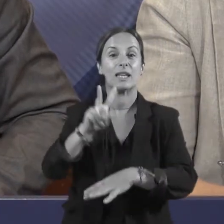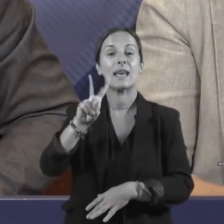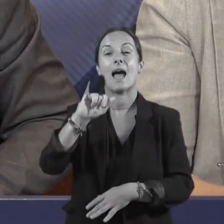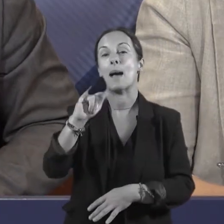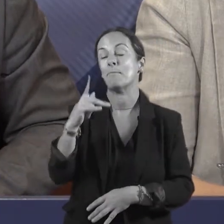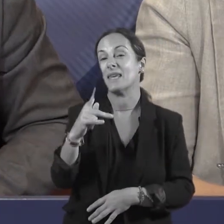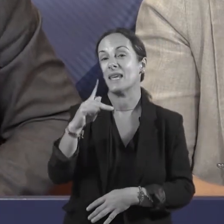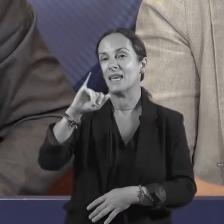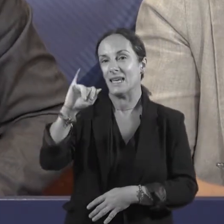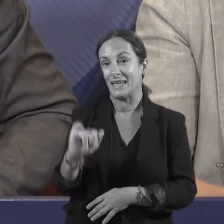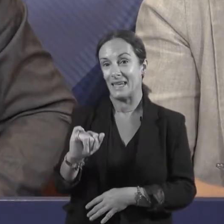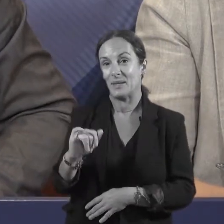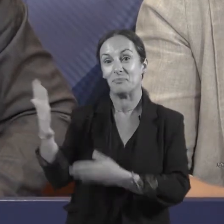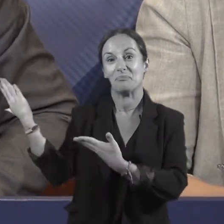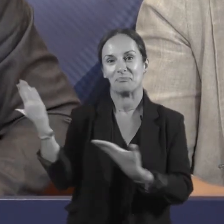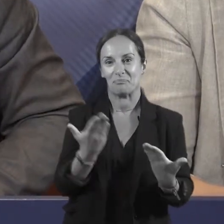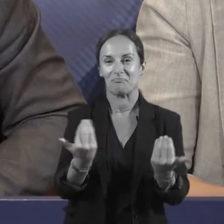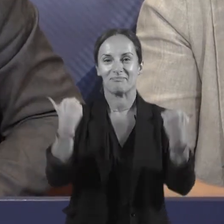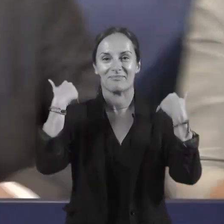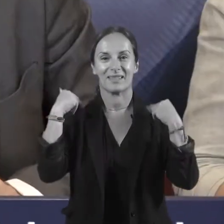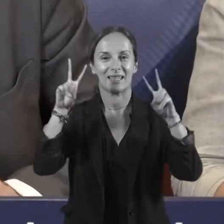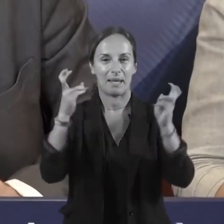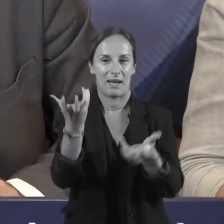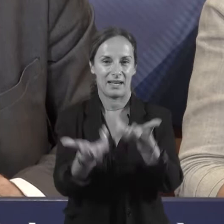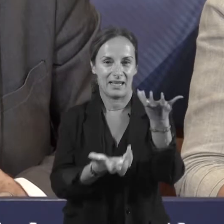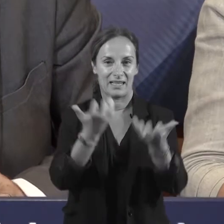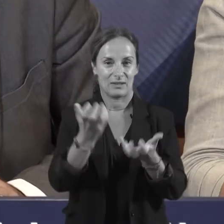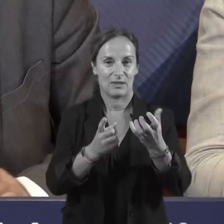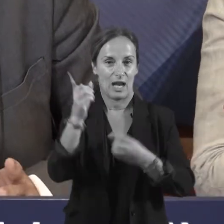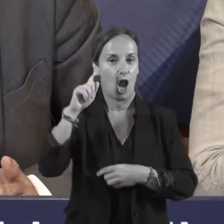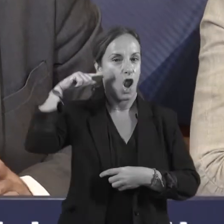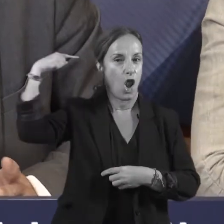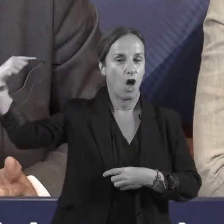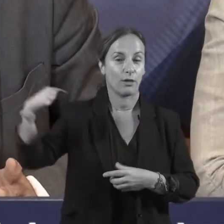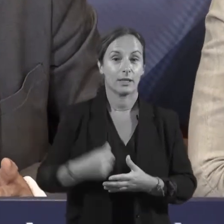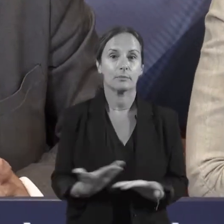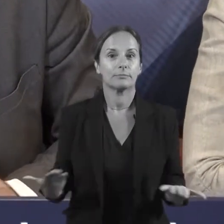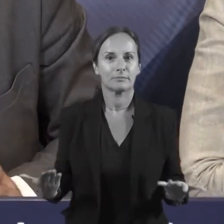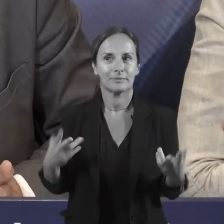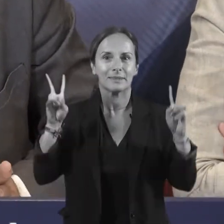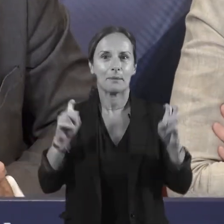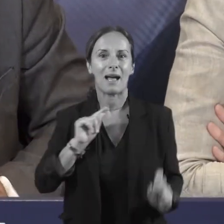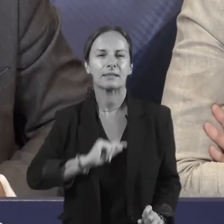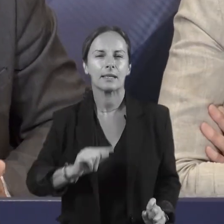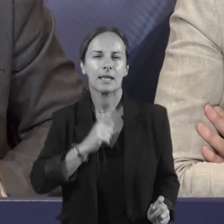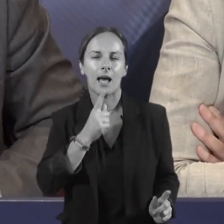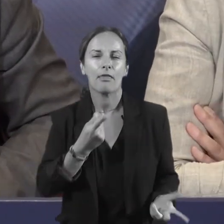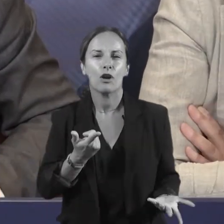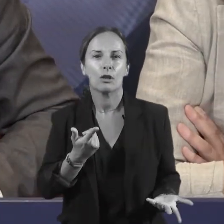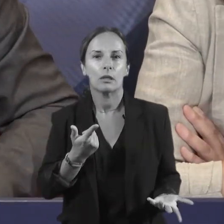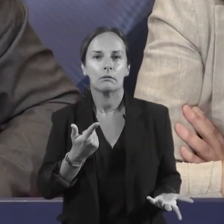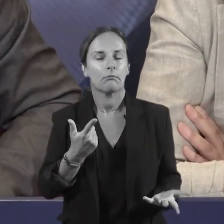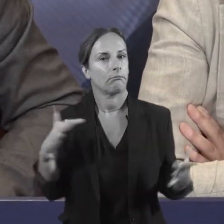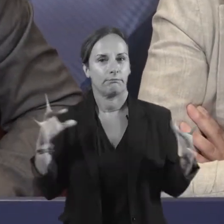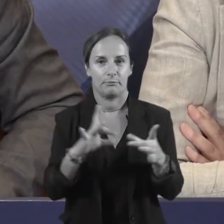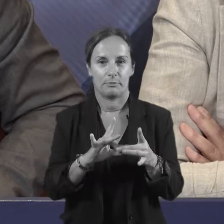ambaixadora gastronòmica en aquest esdeveniment. Perquè, evidentment, no poden xerrar de sensacions si no xerram de la cuina